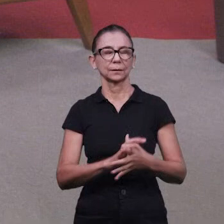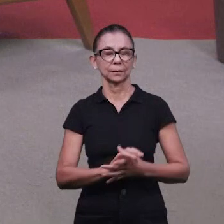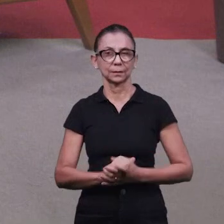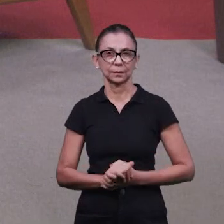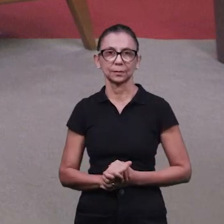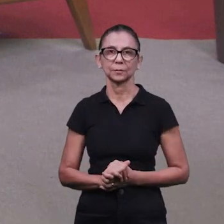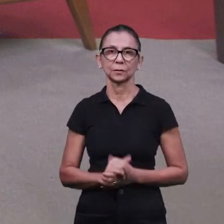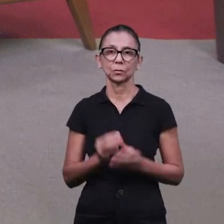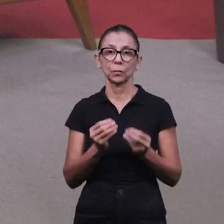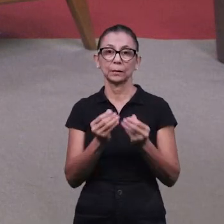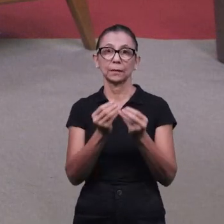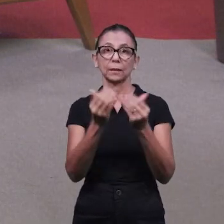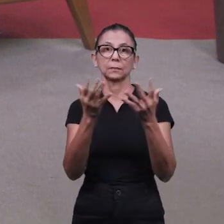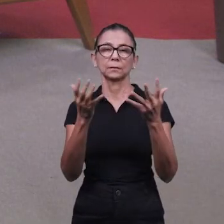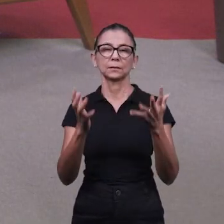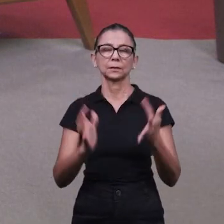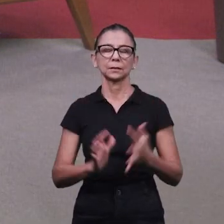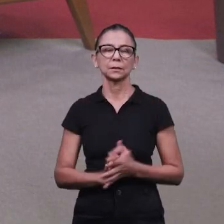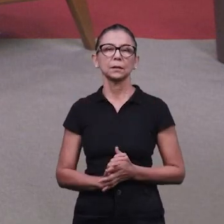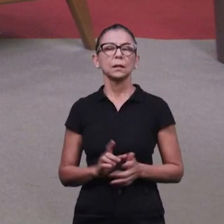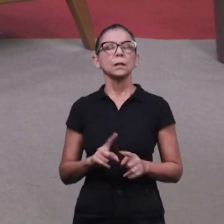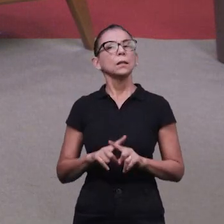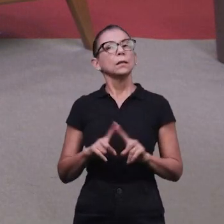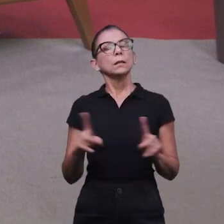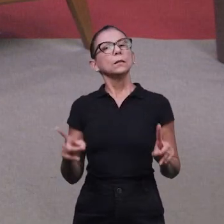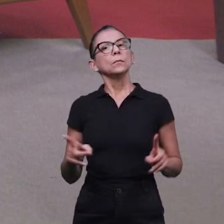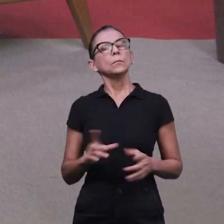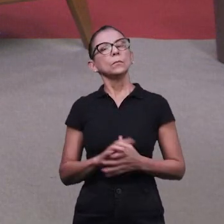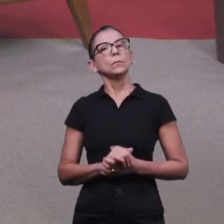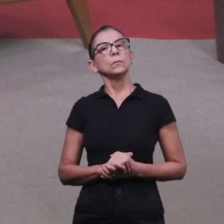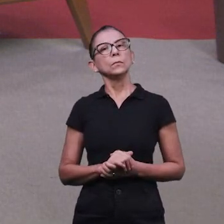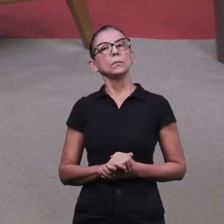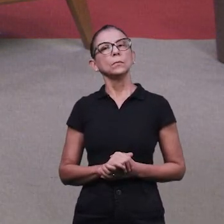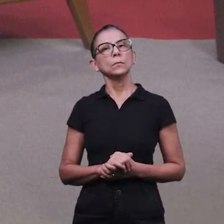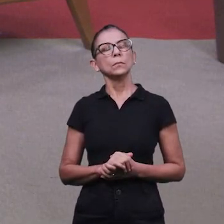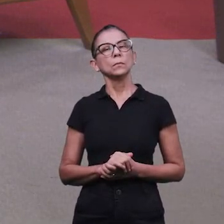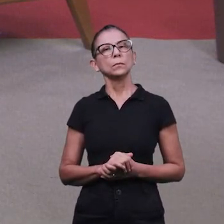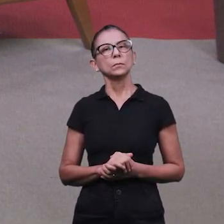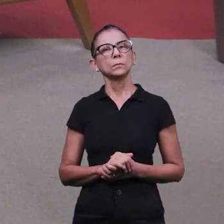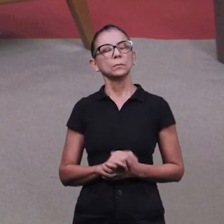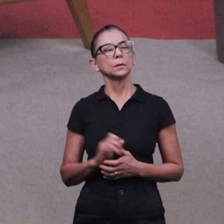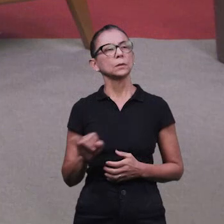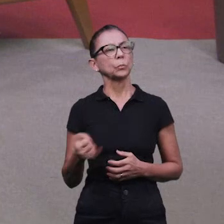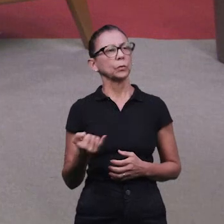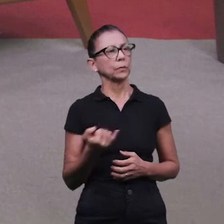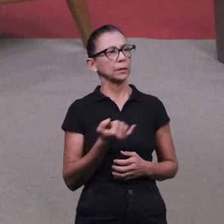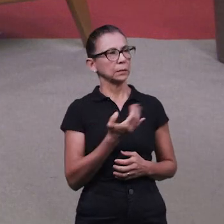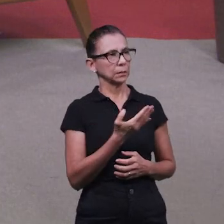ses vertus, ses prouesses. Mais il y a une description